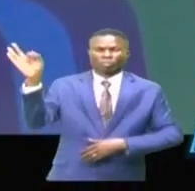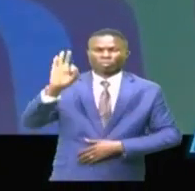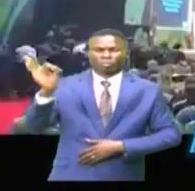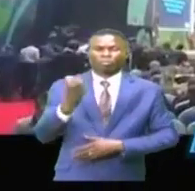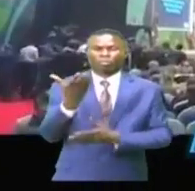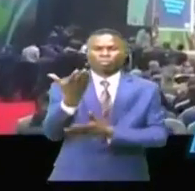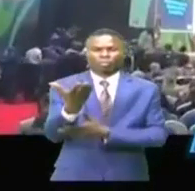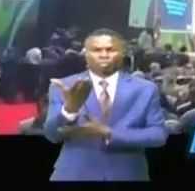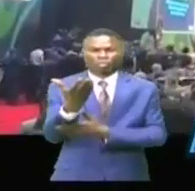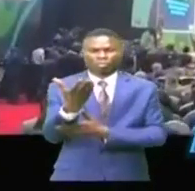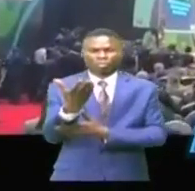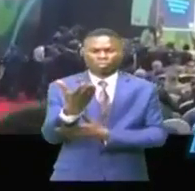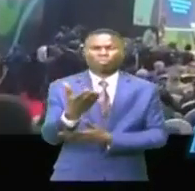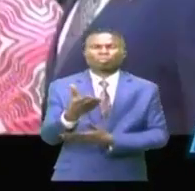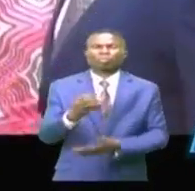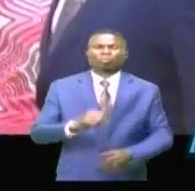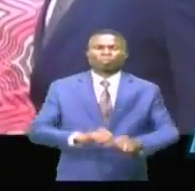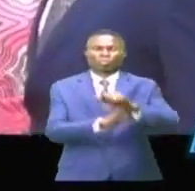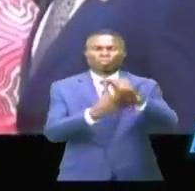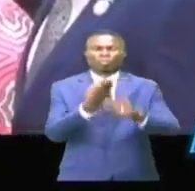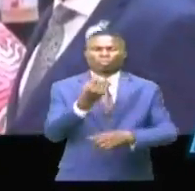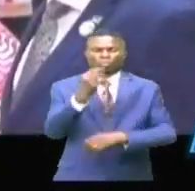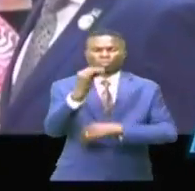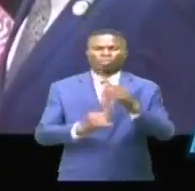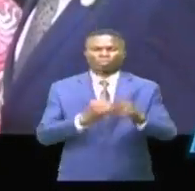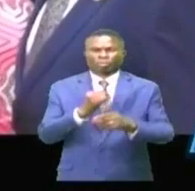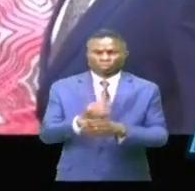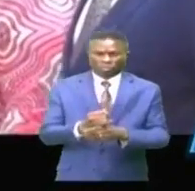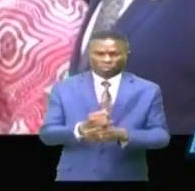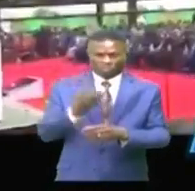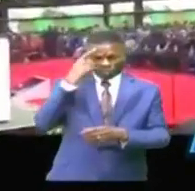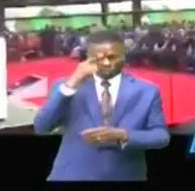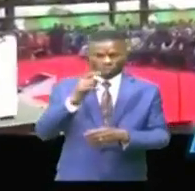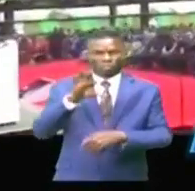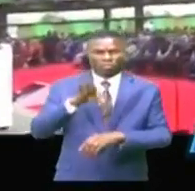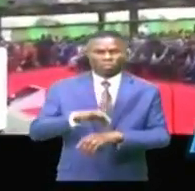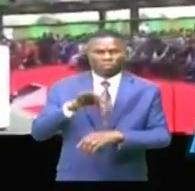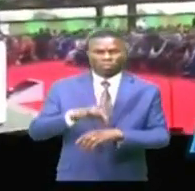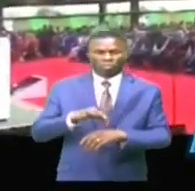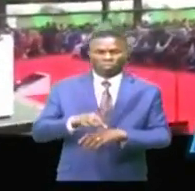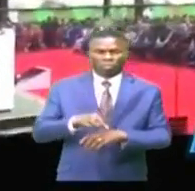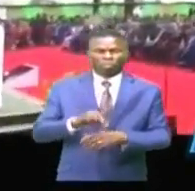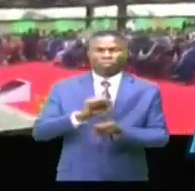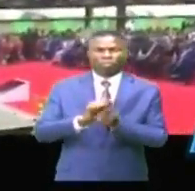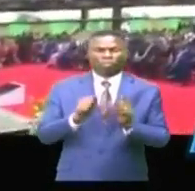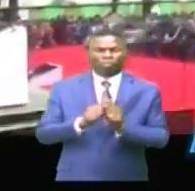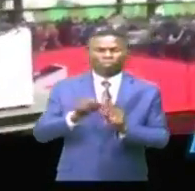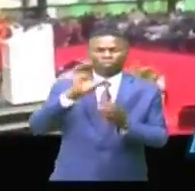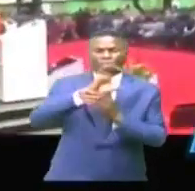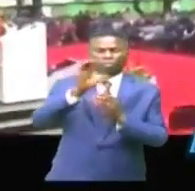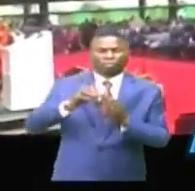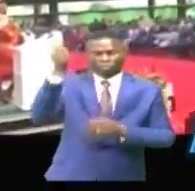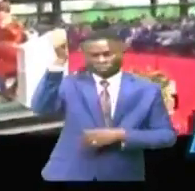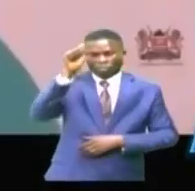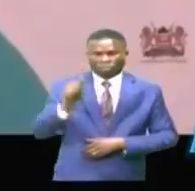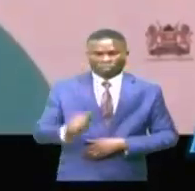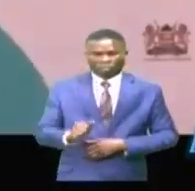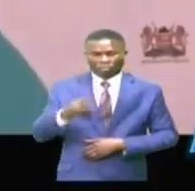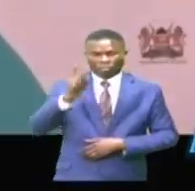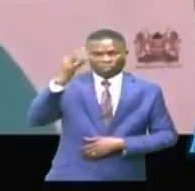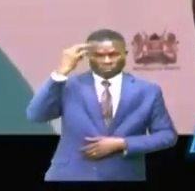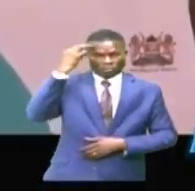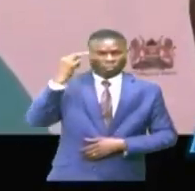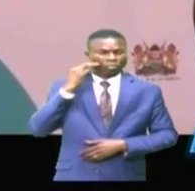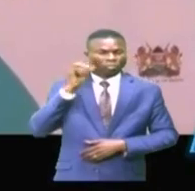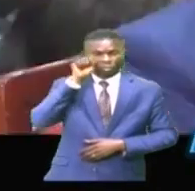solliciter une aide financière internationale pour révéler les opportunités sans équivalent du continent les premiers